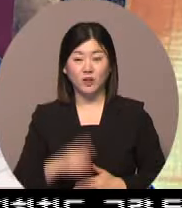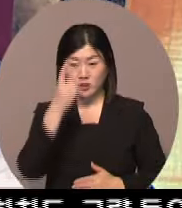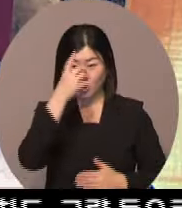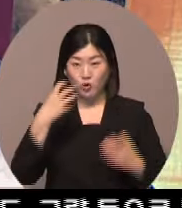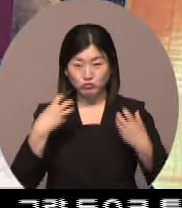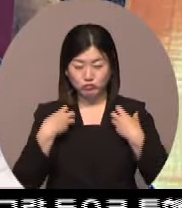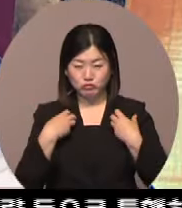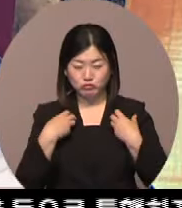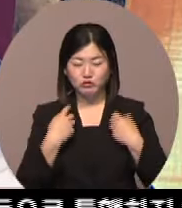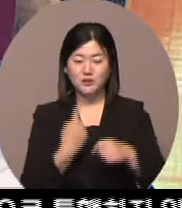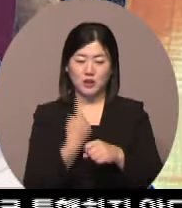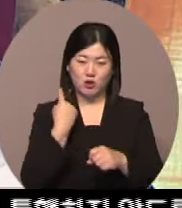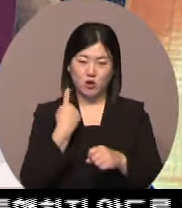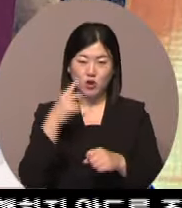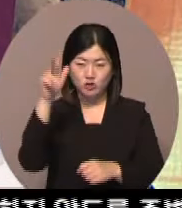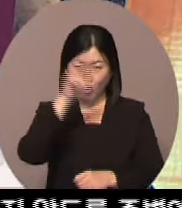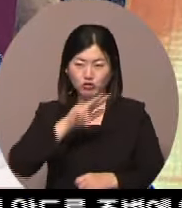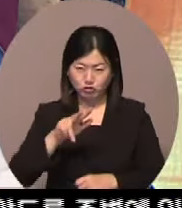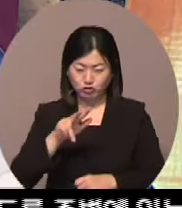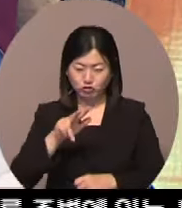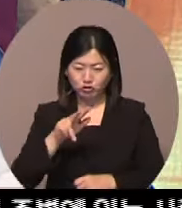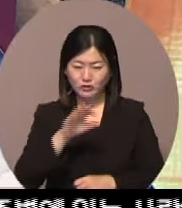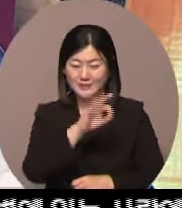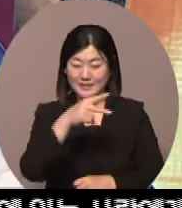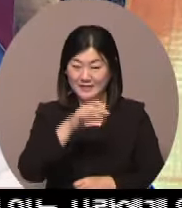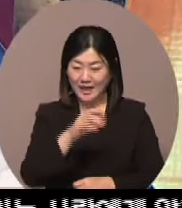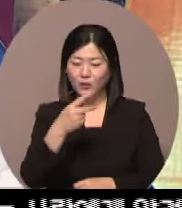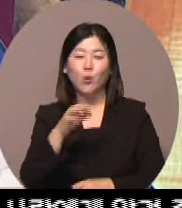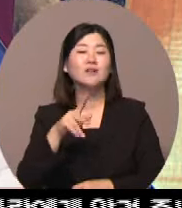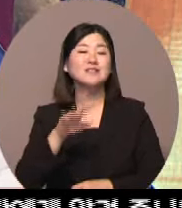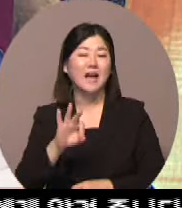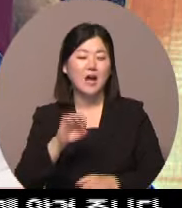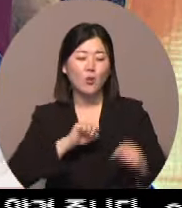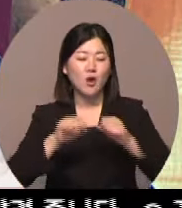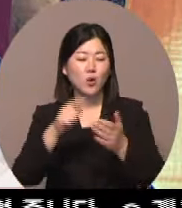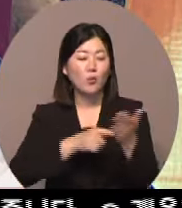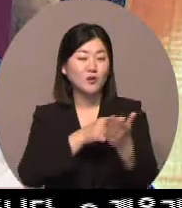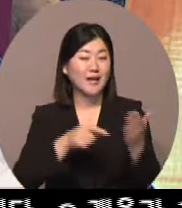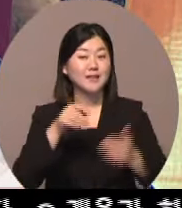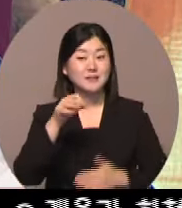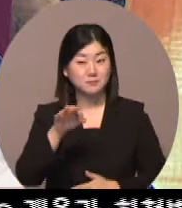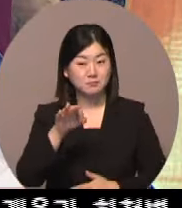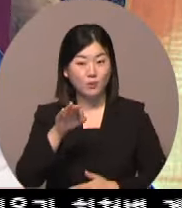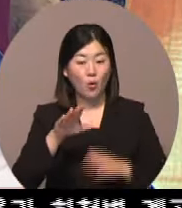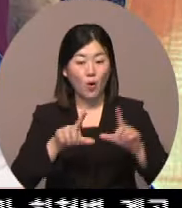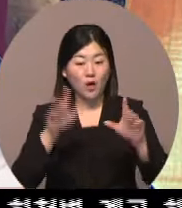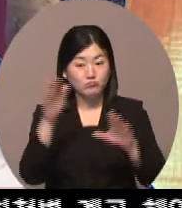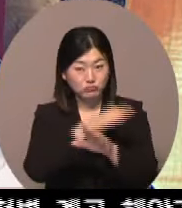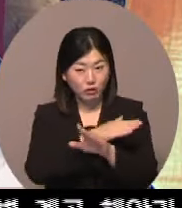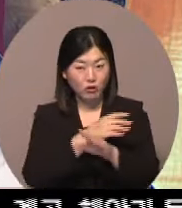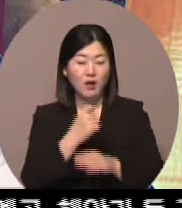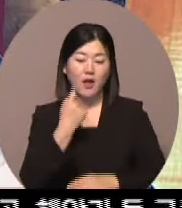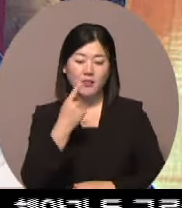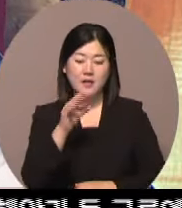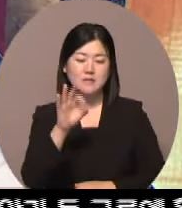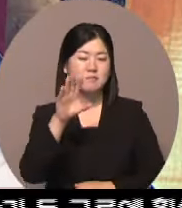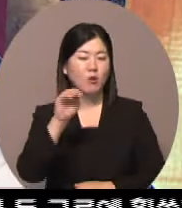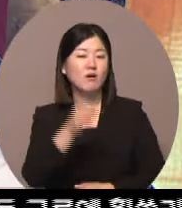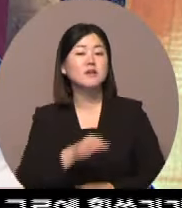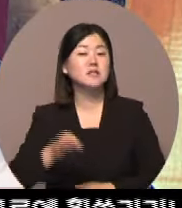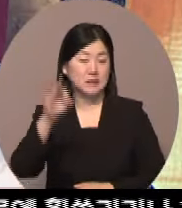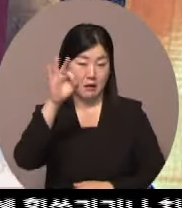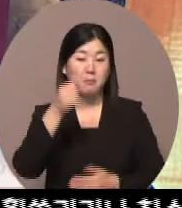정부가 지난해 전국의 이장 통장에게 지급하는 활동 보상금을 올해부터 월 10만 원씩